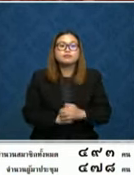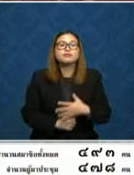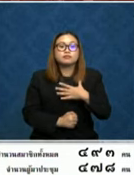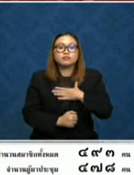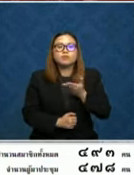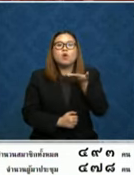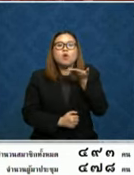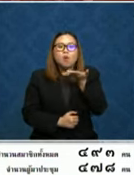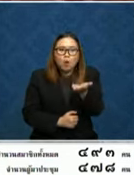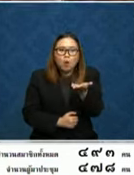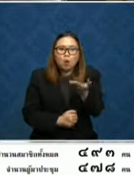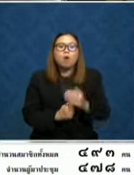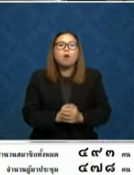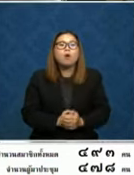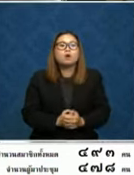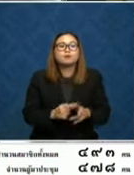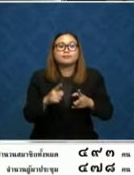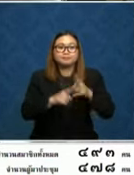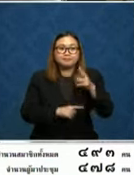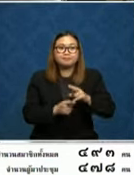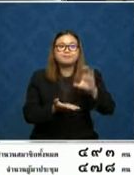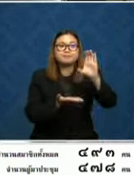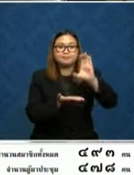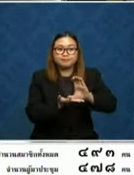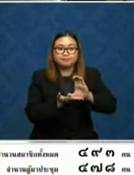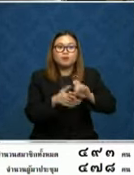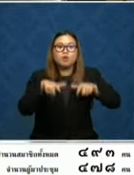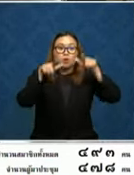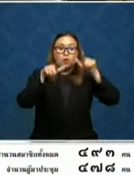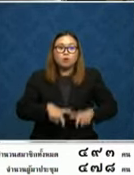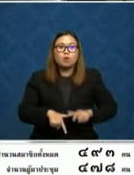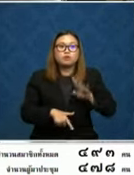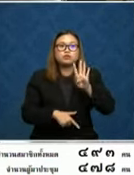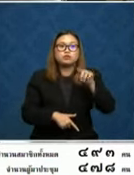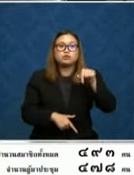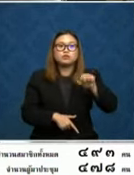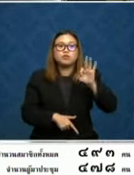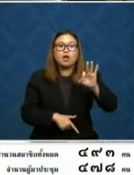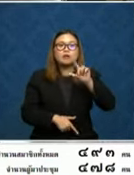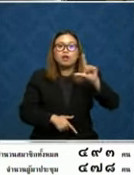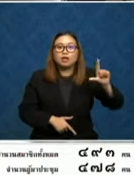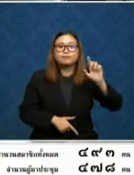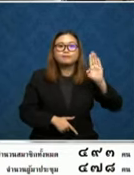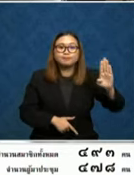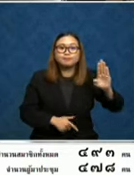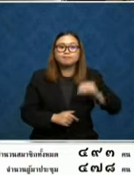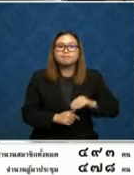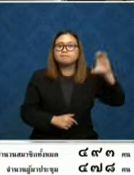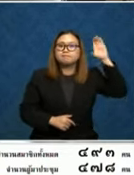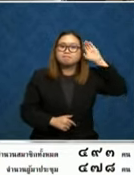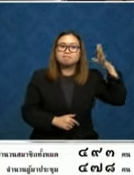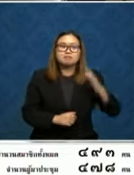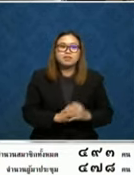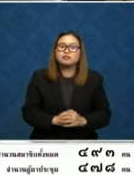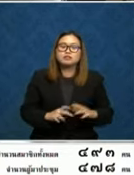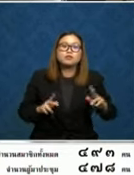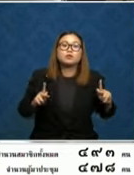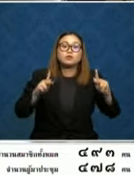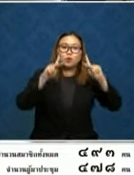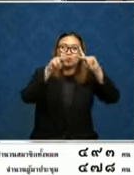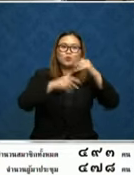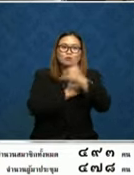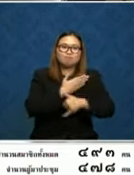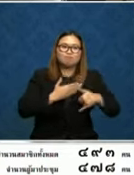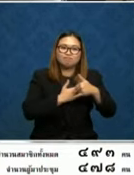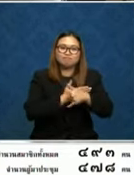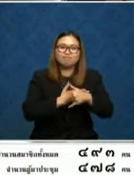และขอเสนอให้มีการตัดลดงบประมาณทั้งโครงการนี้ลงค่ะ 4.9 ล้านบาทนะคะเพราะดิฉันไม่เชื่อค่ะว่ากระทรวงการต่างประเทศจะสามารถ